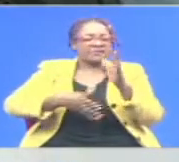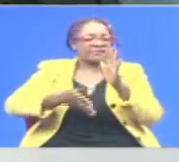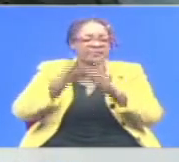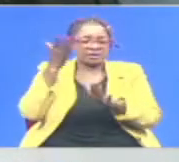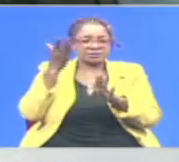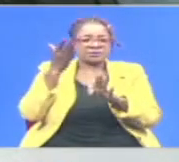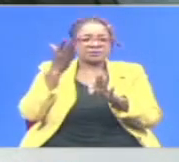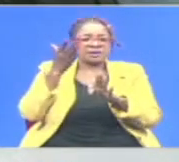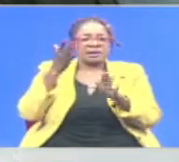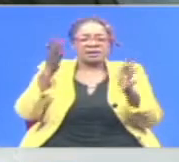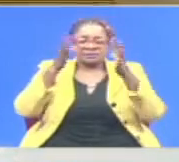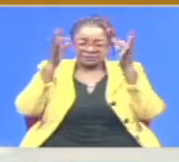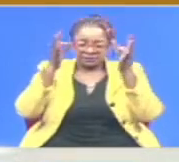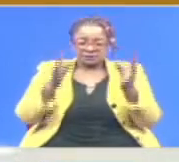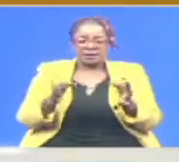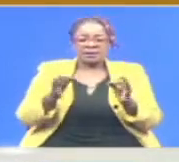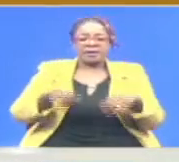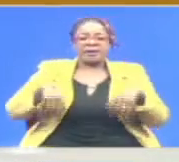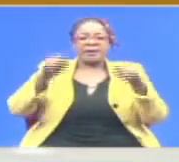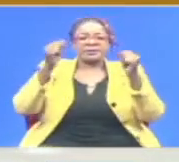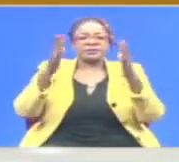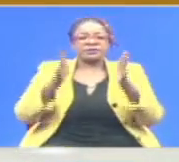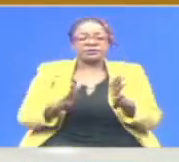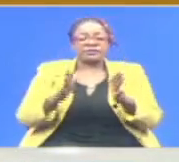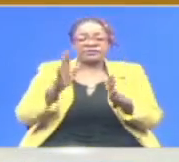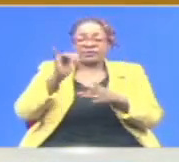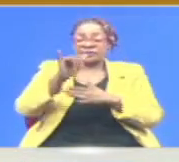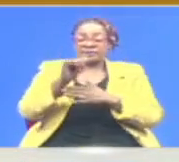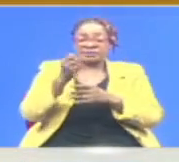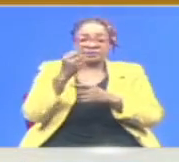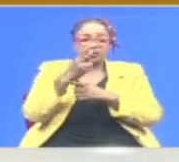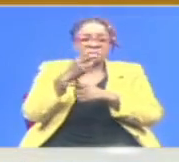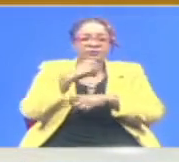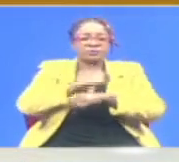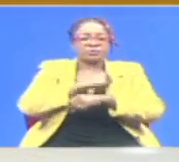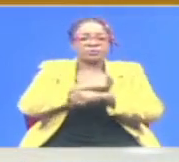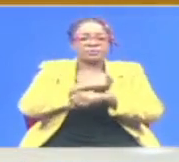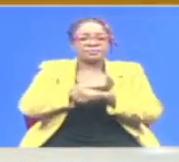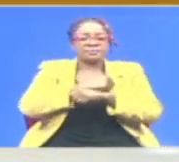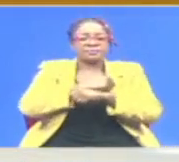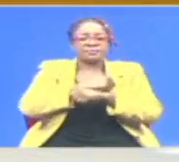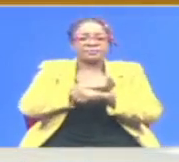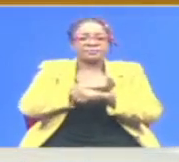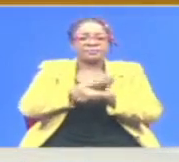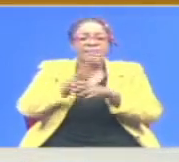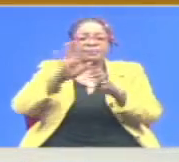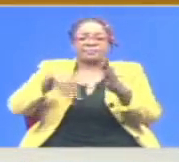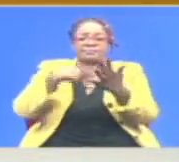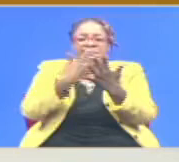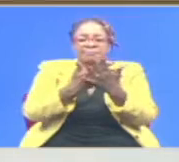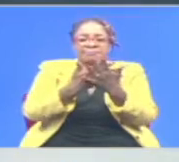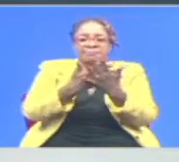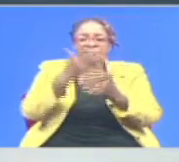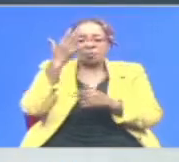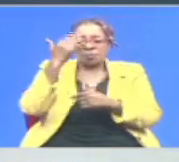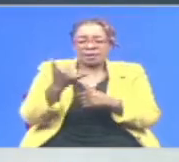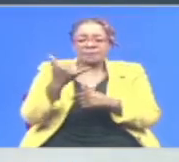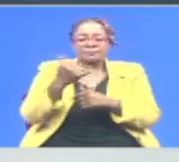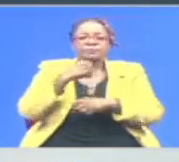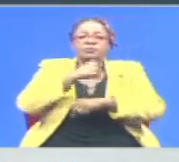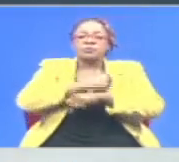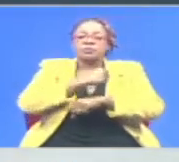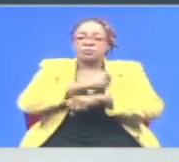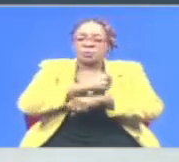kwa kuamuru mwalimu mkuu wa shule ya upili ya kutwa ya Tot kutiwa mbaroni, kwani shule hiyo